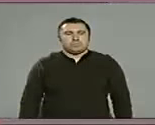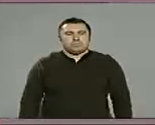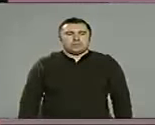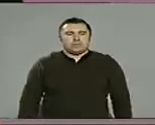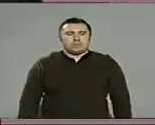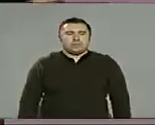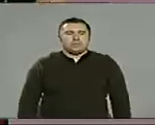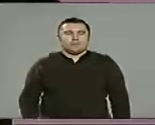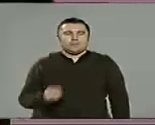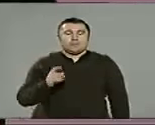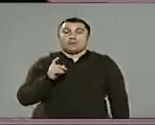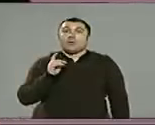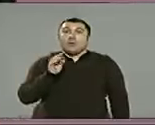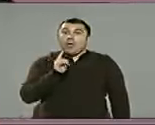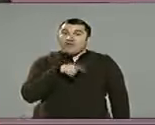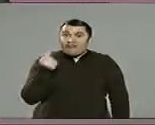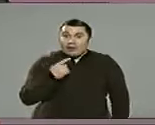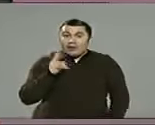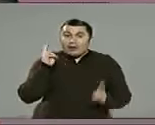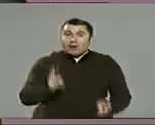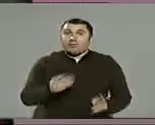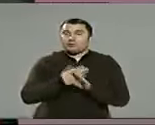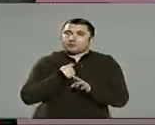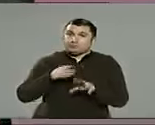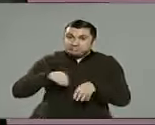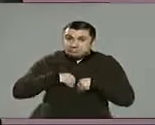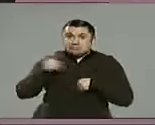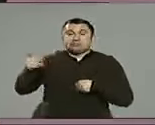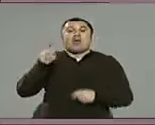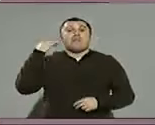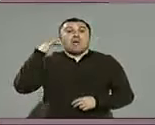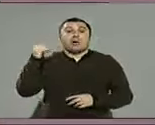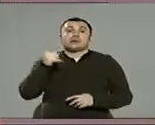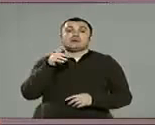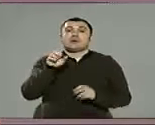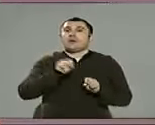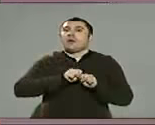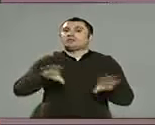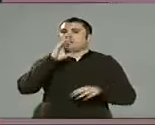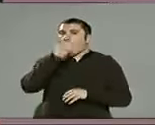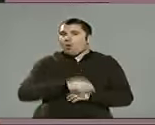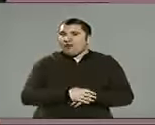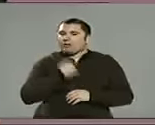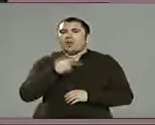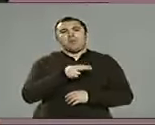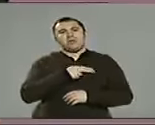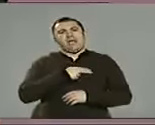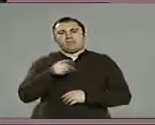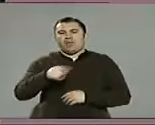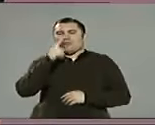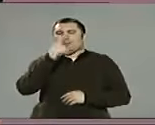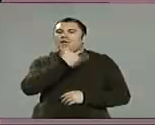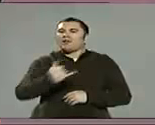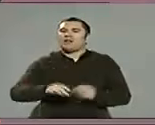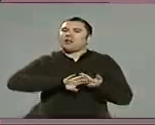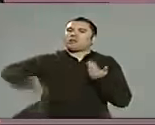Und wir machen übrigens auch nicht mit, wenn Angela Merkel und Horst Seehofer jetzt Prämien dafür ausloben, dass Kinder von der Bildung